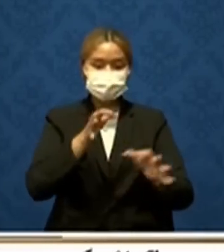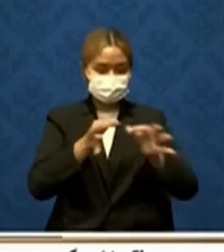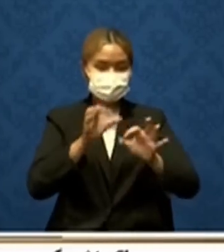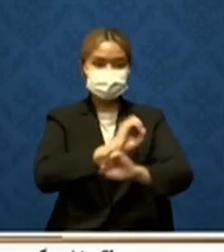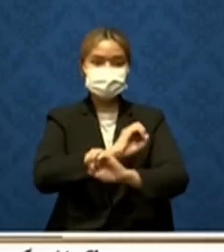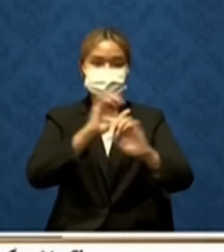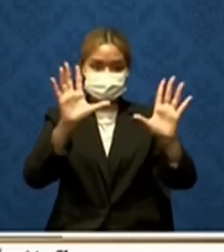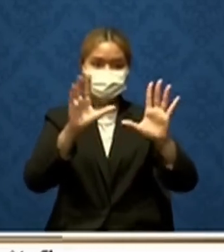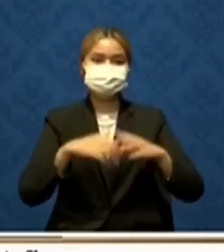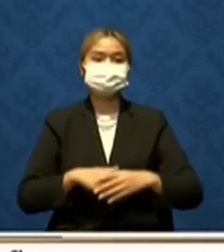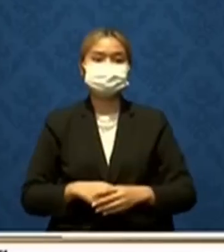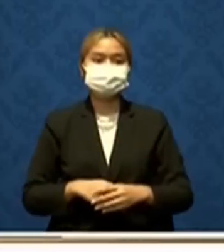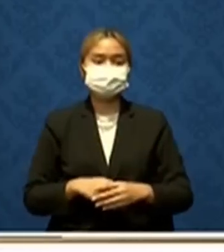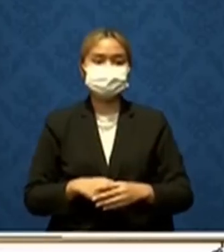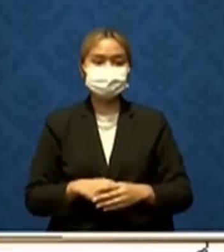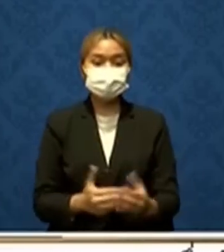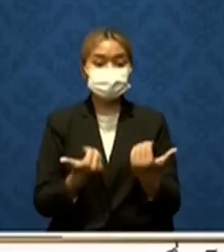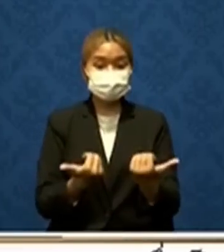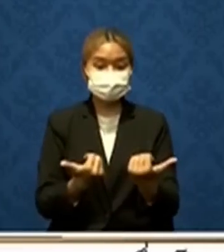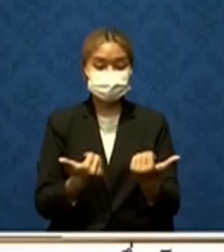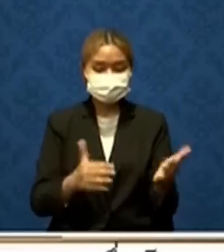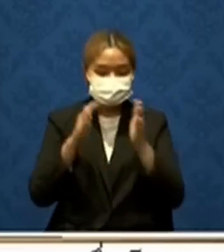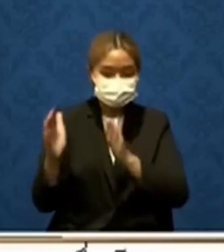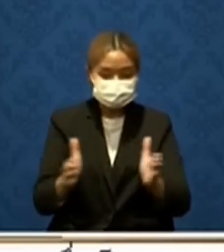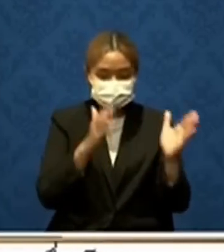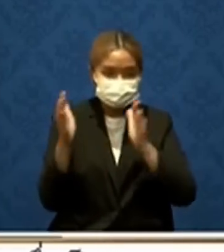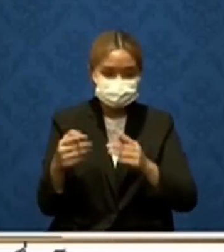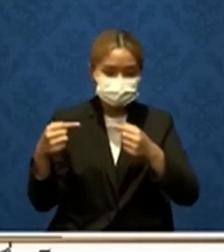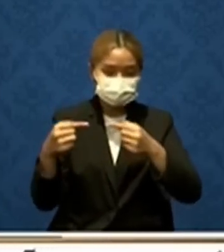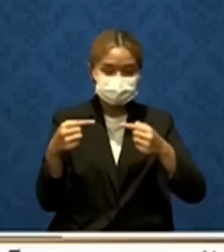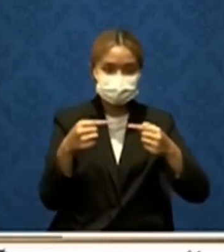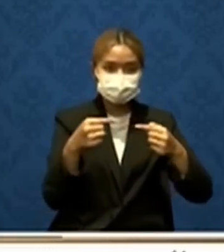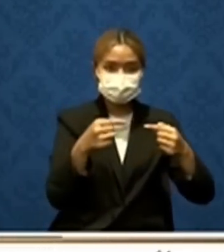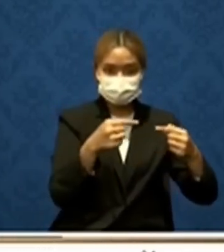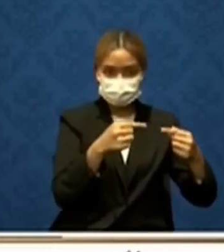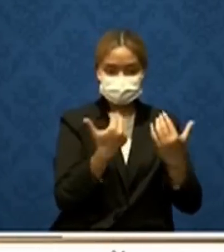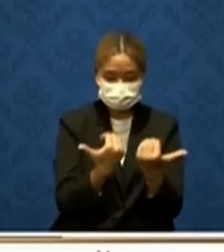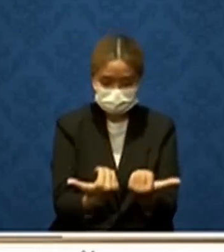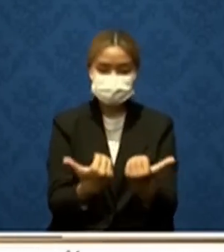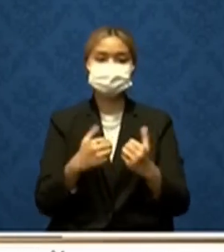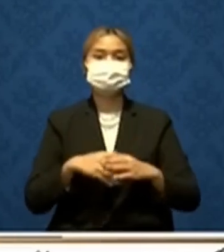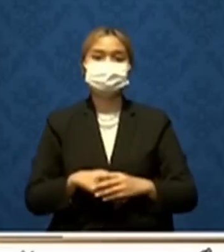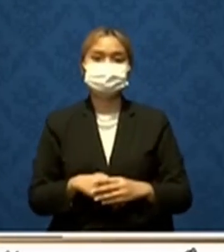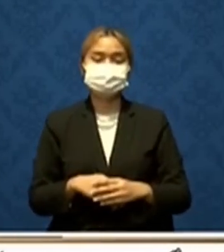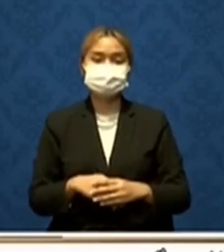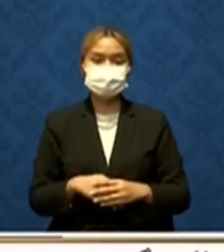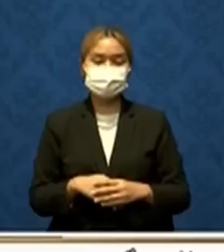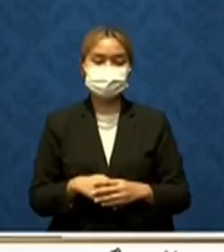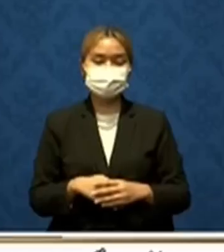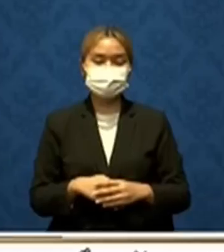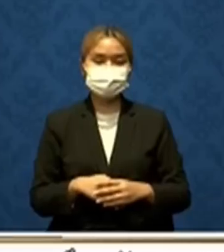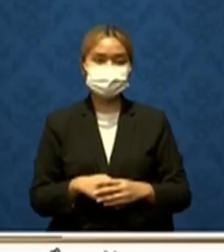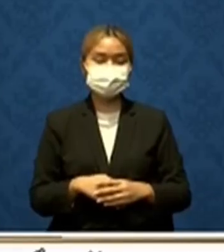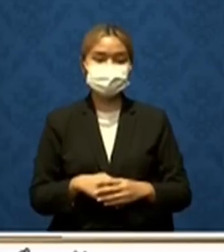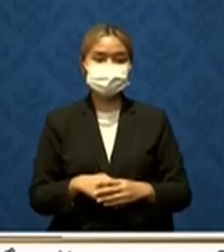แล้วก็ผมก็ได้ดำเนินการมาโดยต่อเนื่องถัดจากนี้ม.คและ